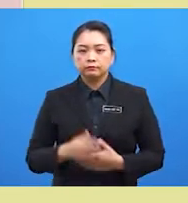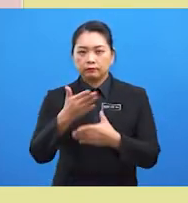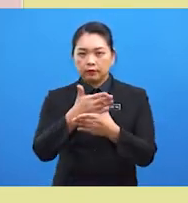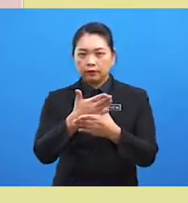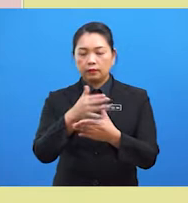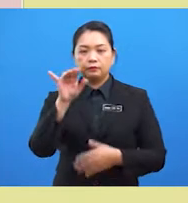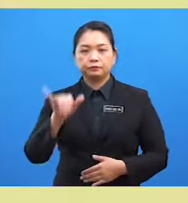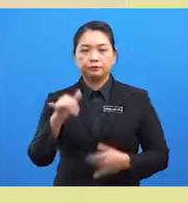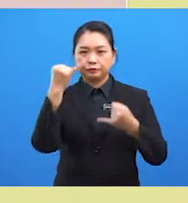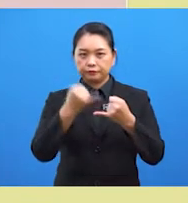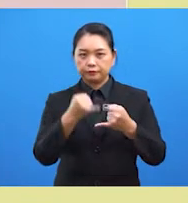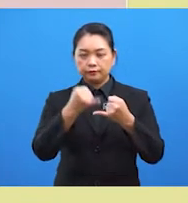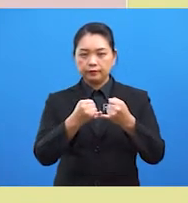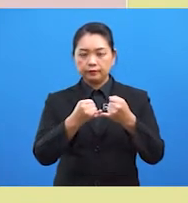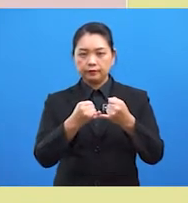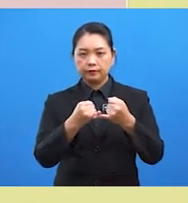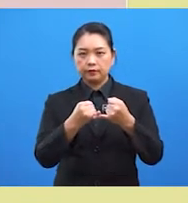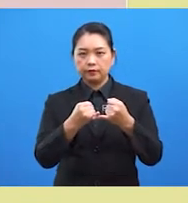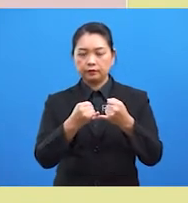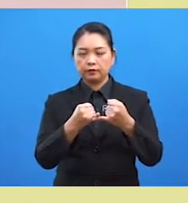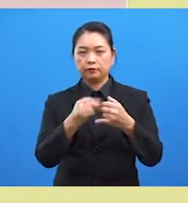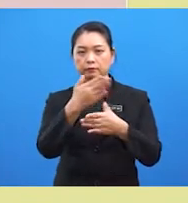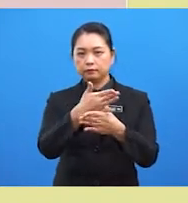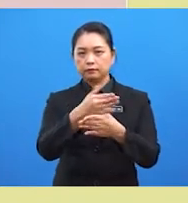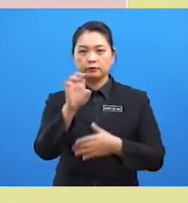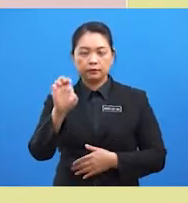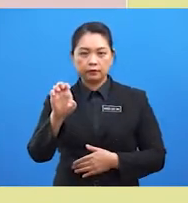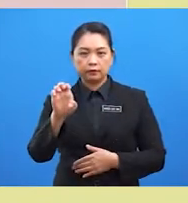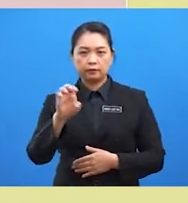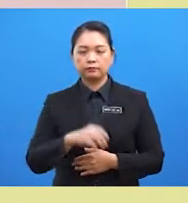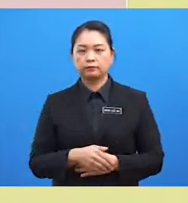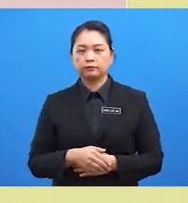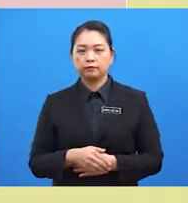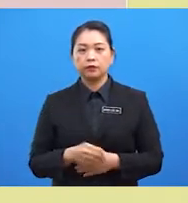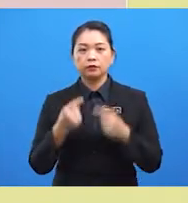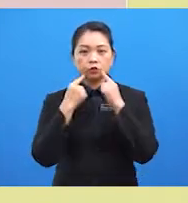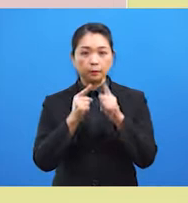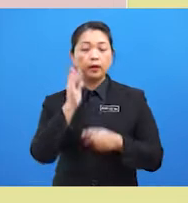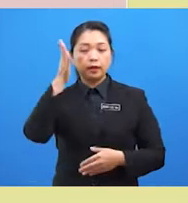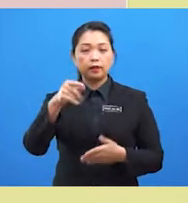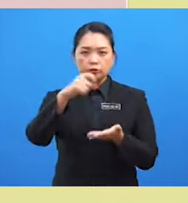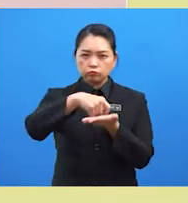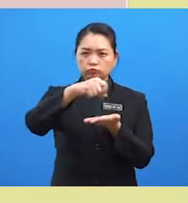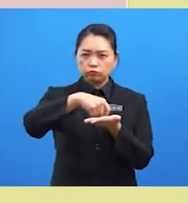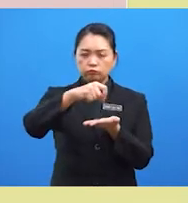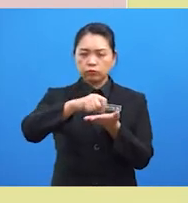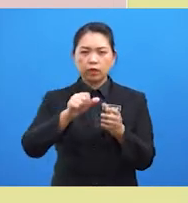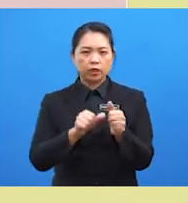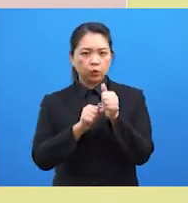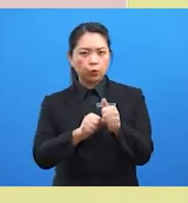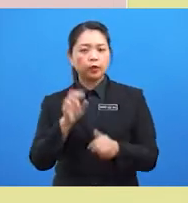Bahagian yang terakhir iaitu bahagian E, jawapan akan dinilai dari segi